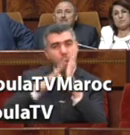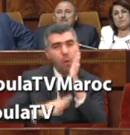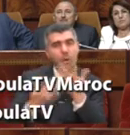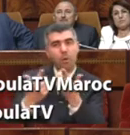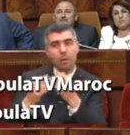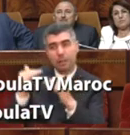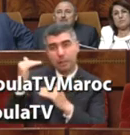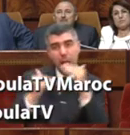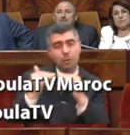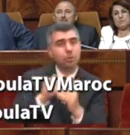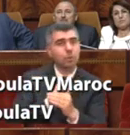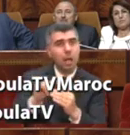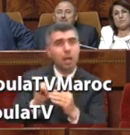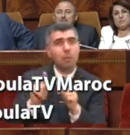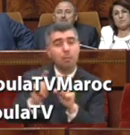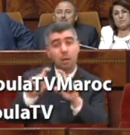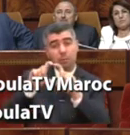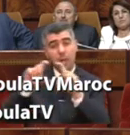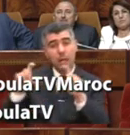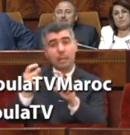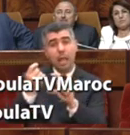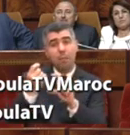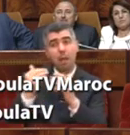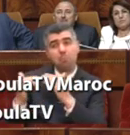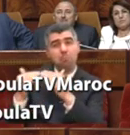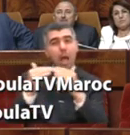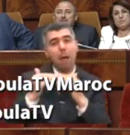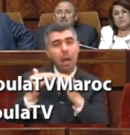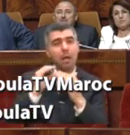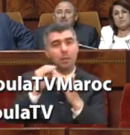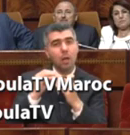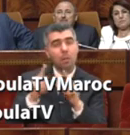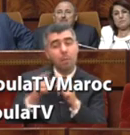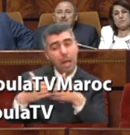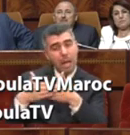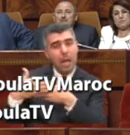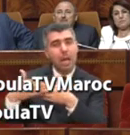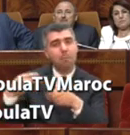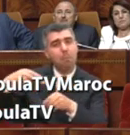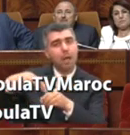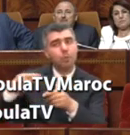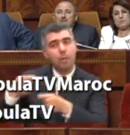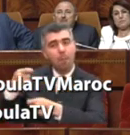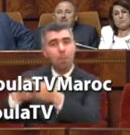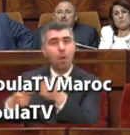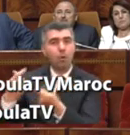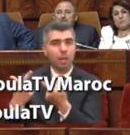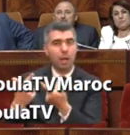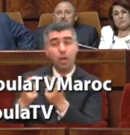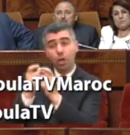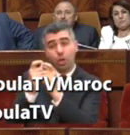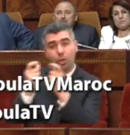المستهلك. التسقيف والمرسوم اللي هضرتوا عليه سيد الوزير راه خصو يخرج في اقرب وقت ممكن. راه دابا الشركات